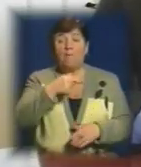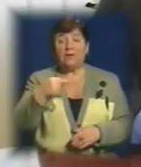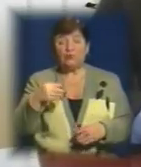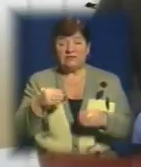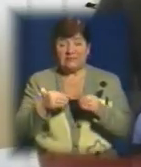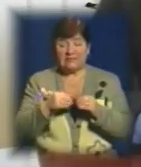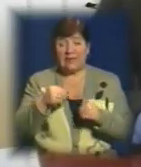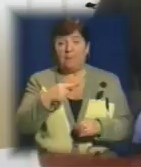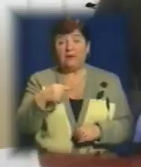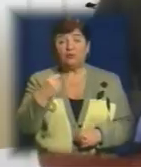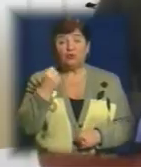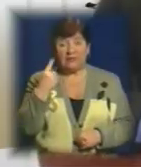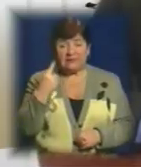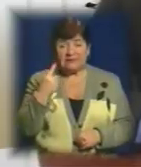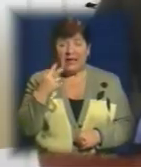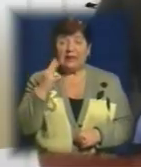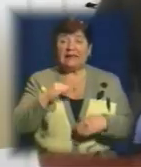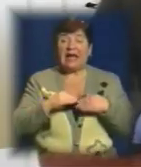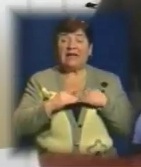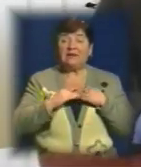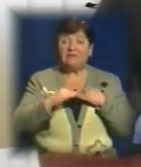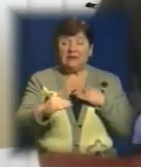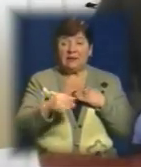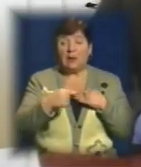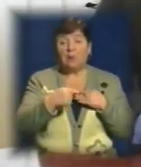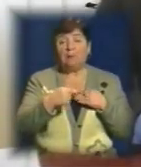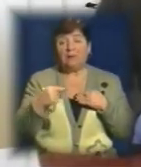-10-11 градусів. На рівнині, відповідно, це буде